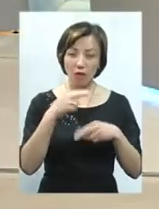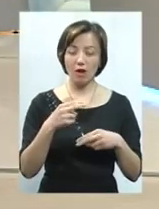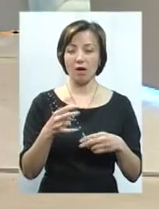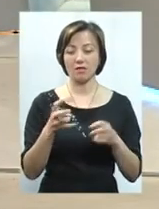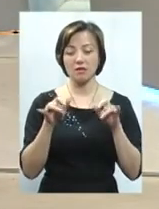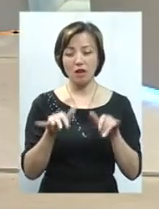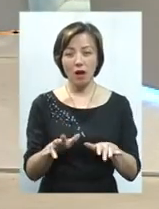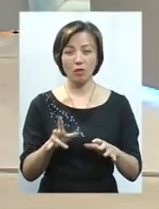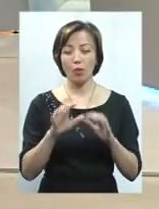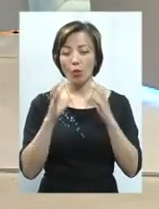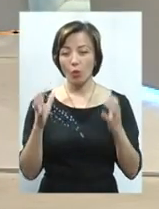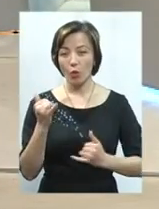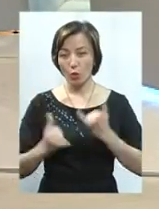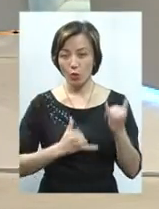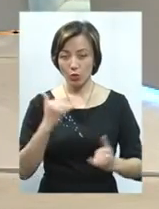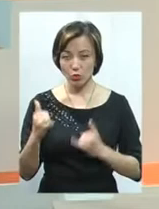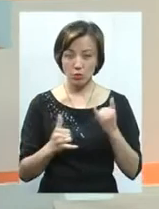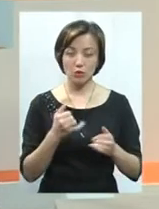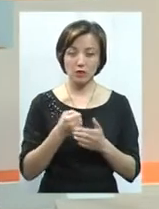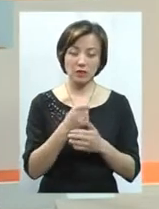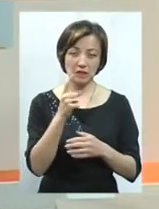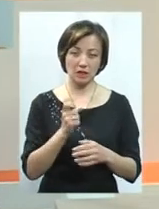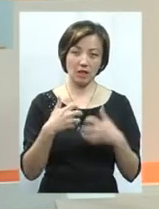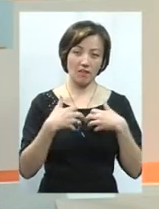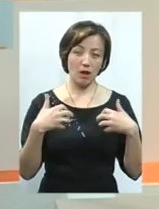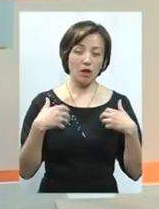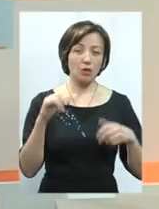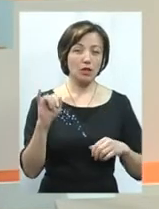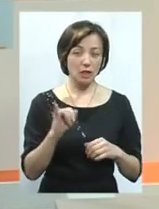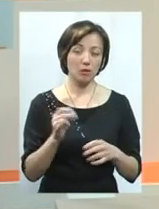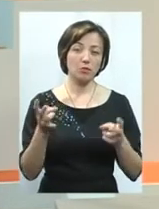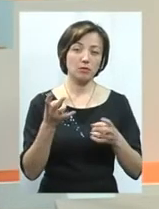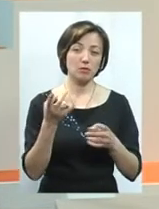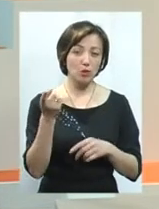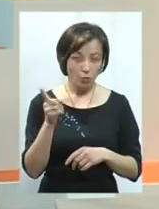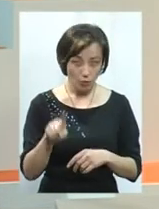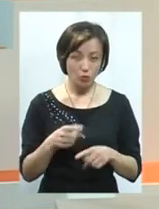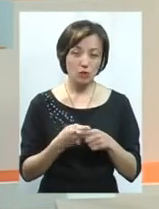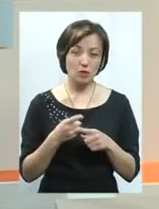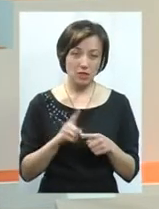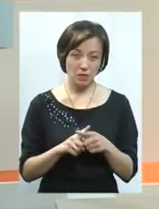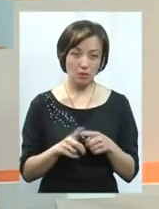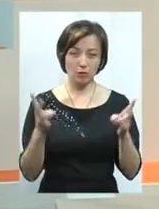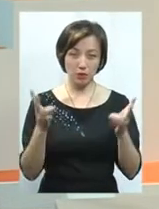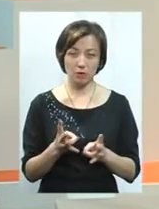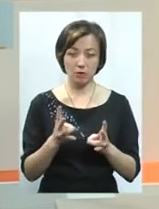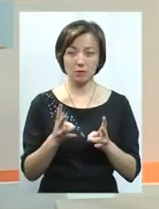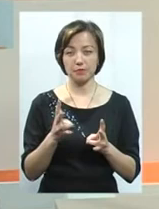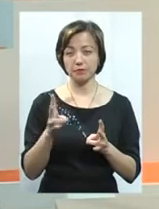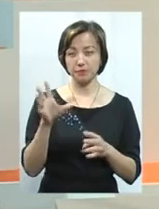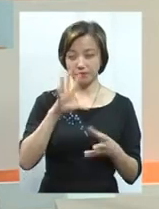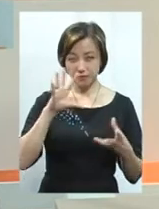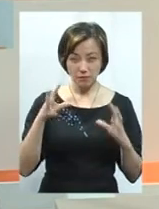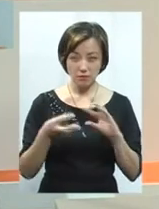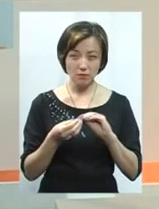заходів по утриманню тварини, догляду. І тому це потрібно зважити всі за і